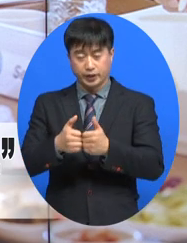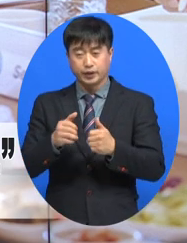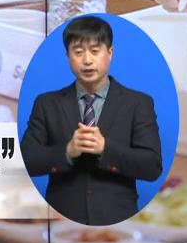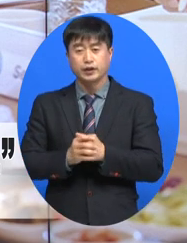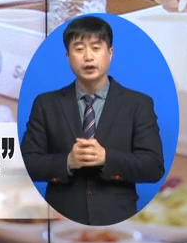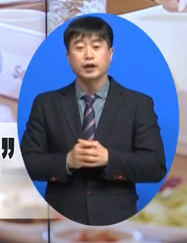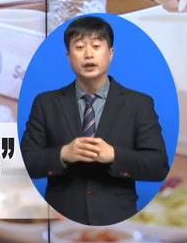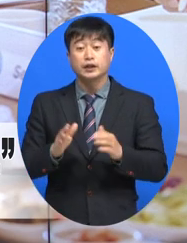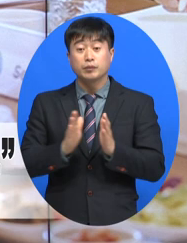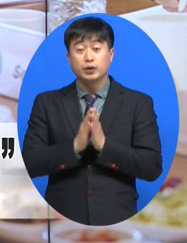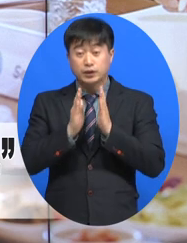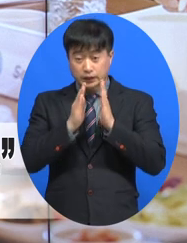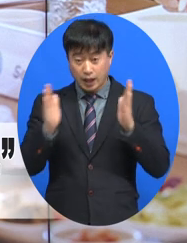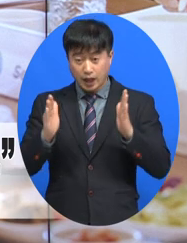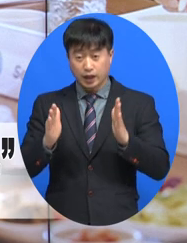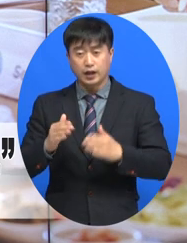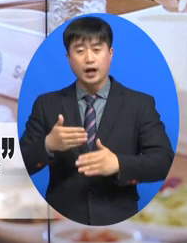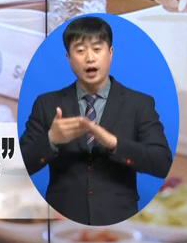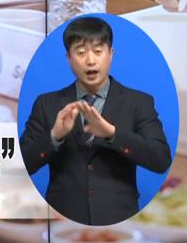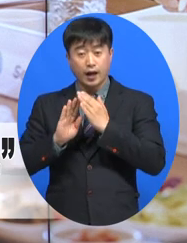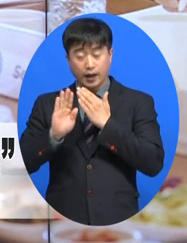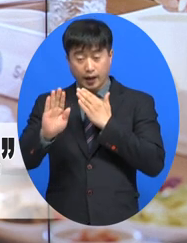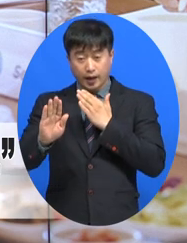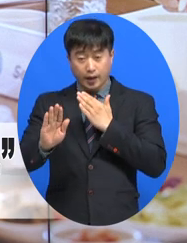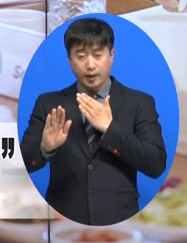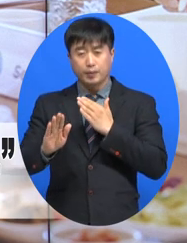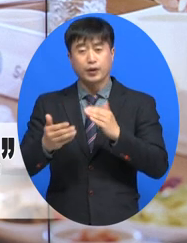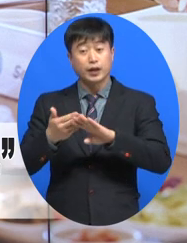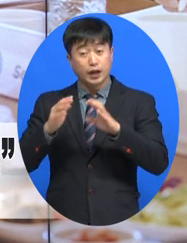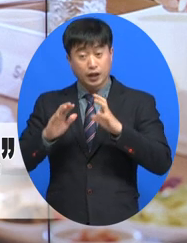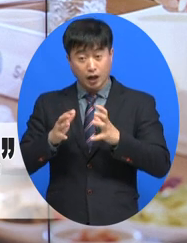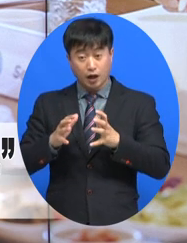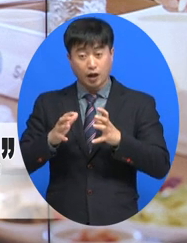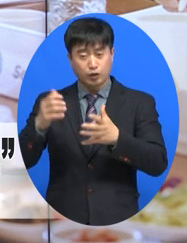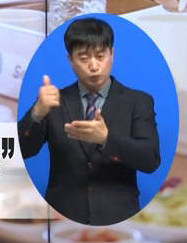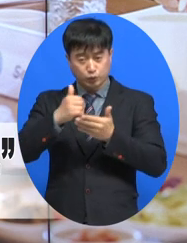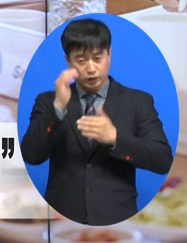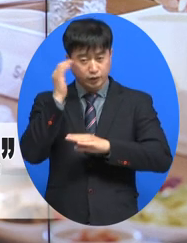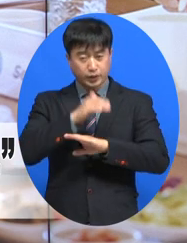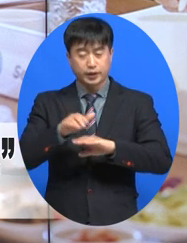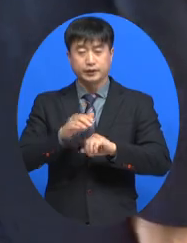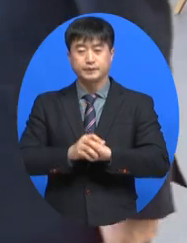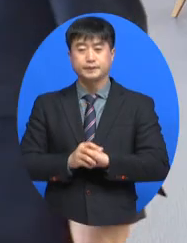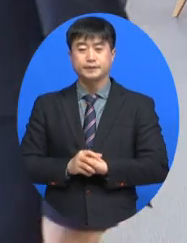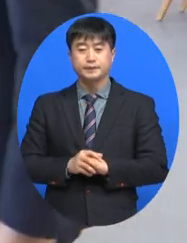등 앞으로 외국 상공회의소 인사들 모임 정례화를 추진합니다. 최지연 기자입니다.